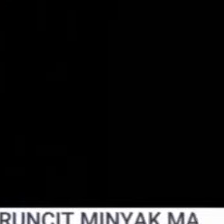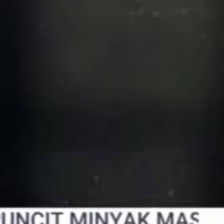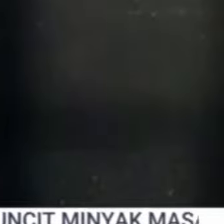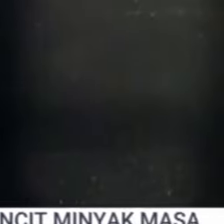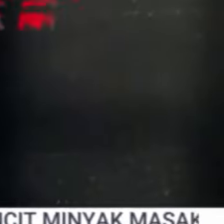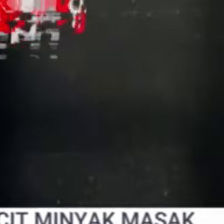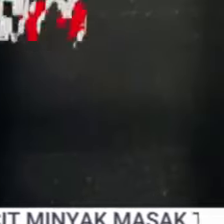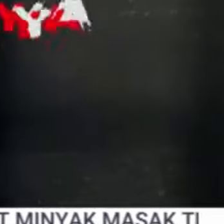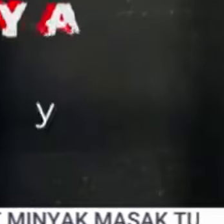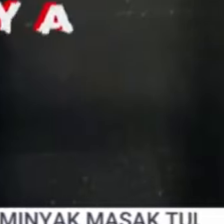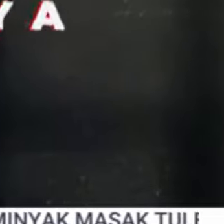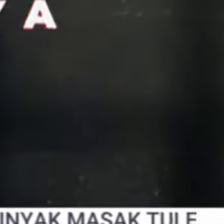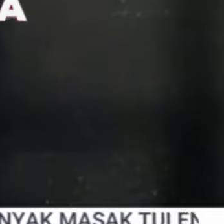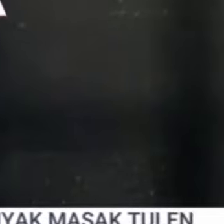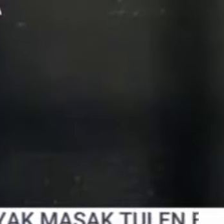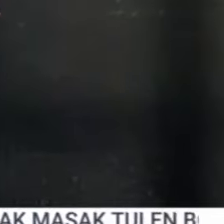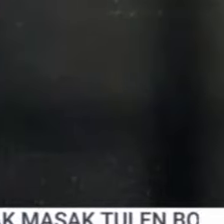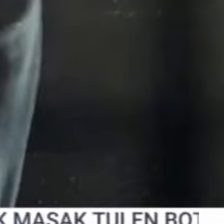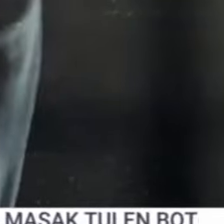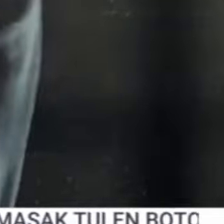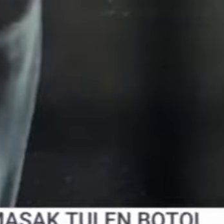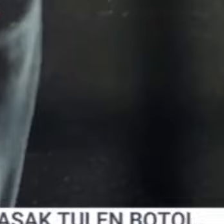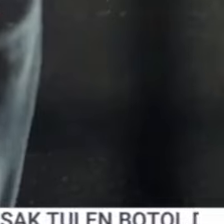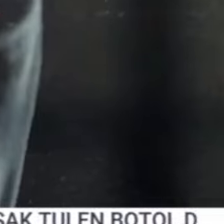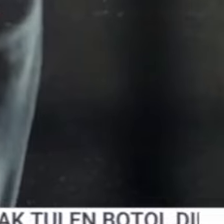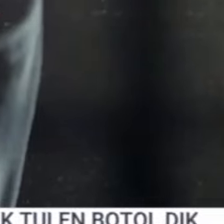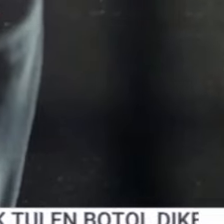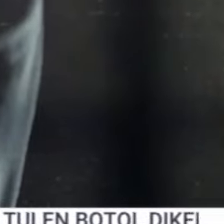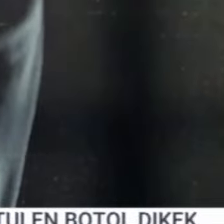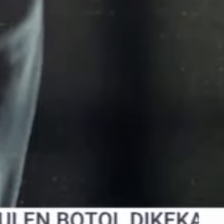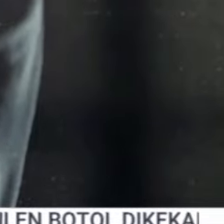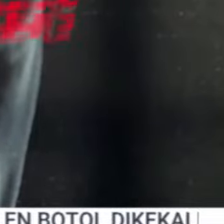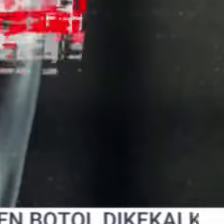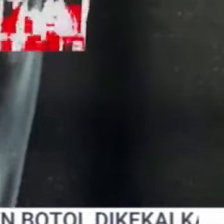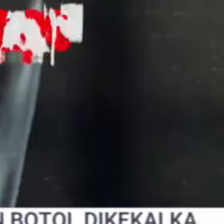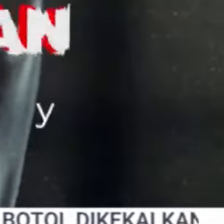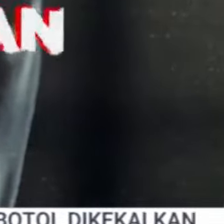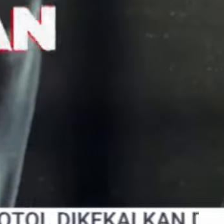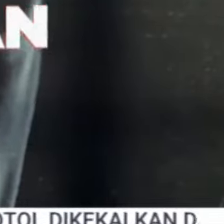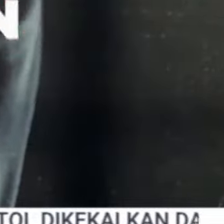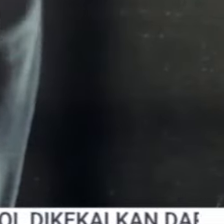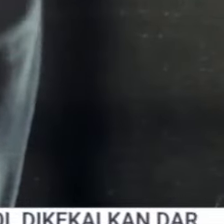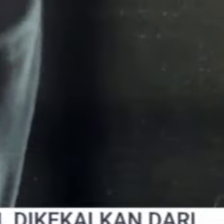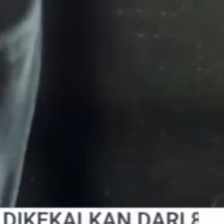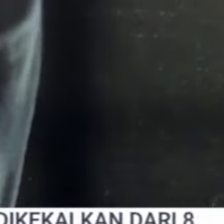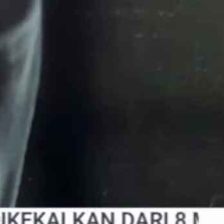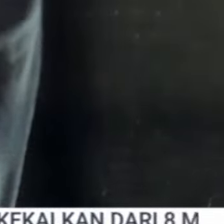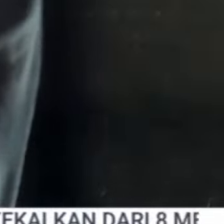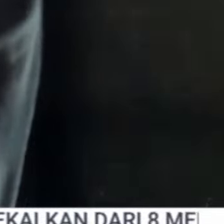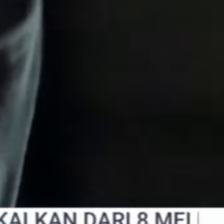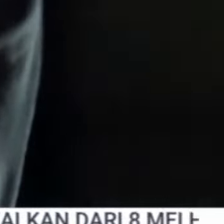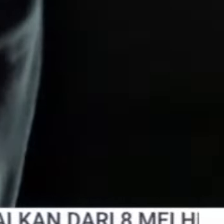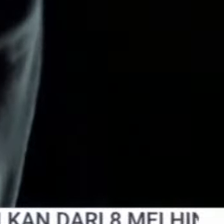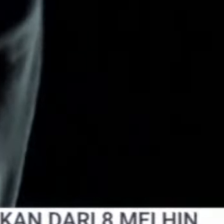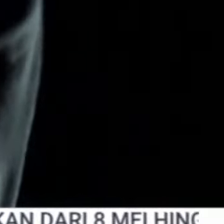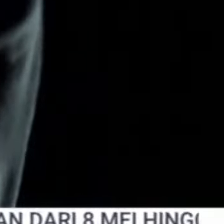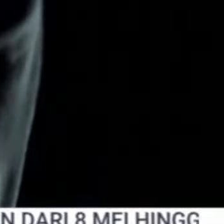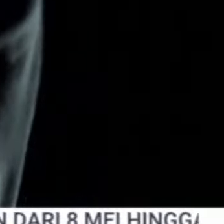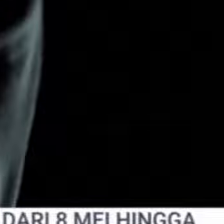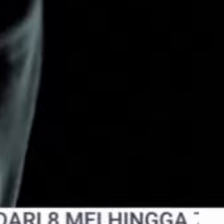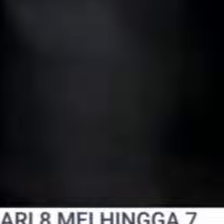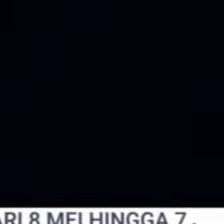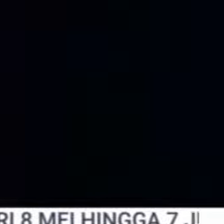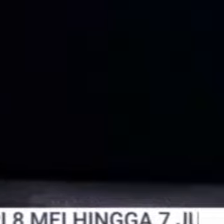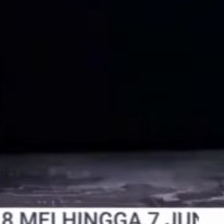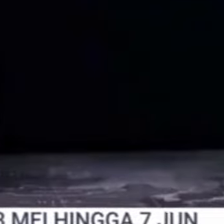atau penjara tidak melebihi 1 tahun atau kedudunya dan juga dendeng selanjutnya setiap hari kesalahan berjumlah 1.000